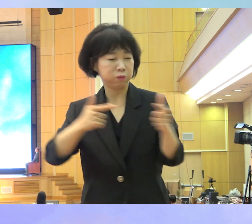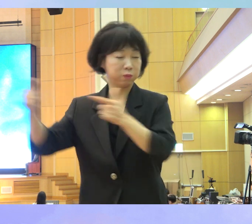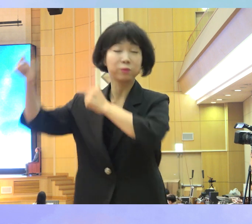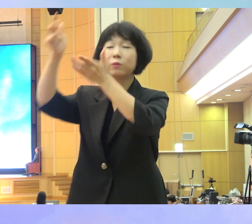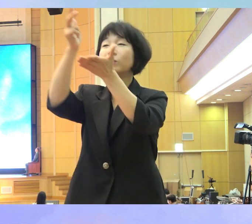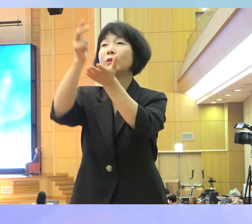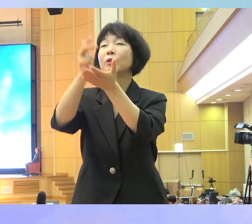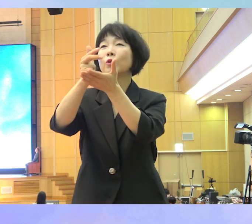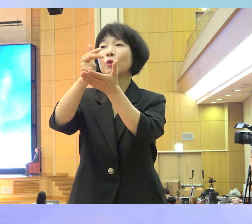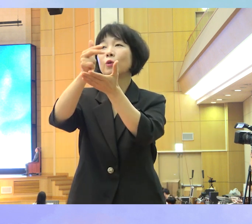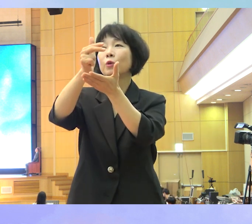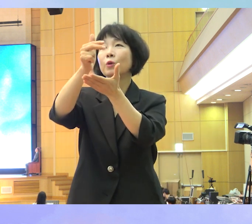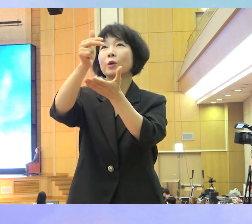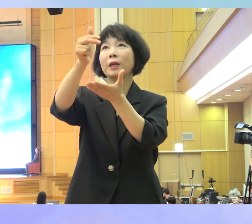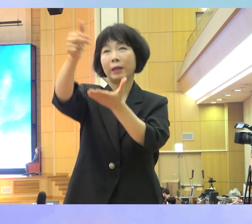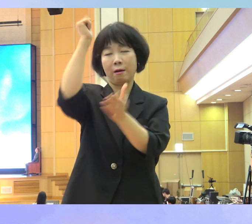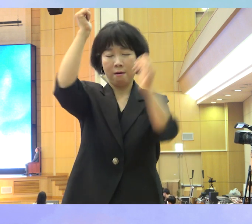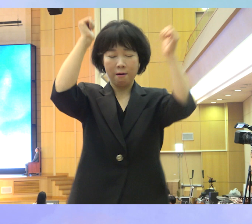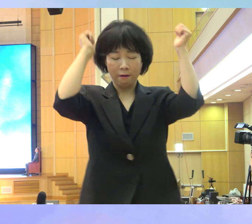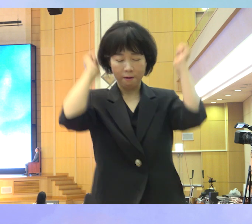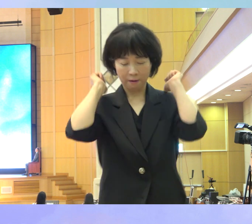만물이 주